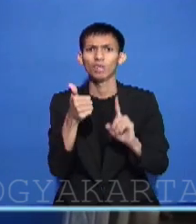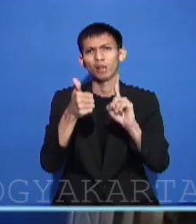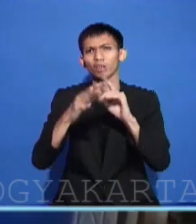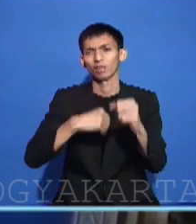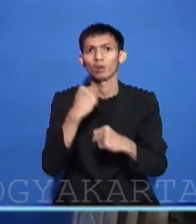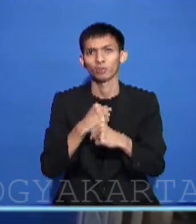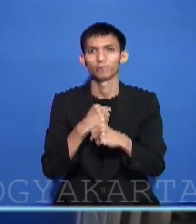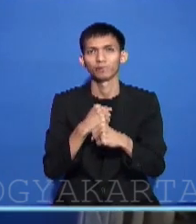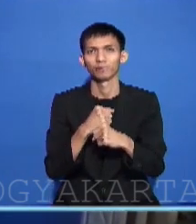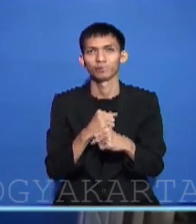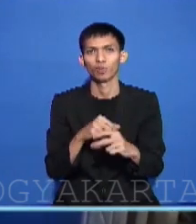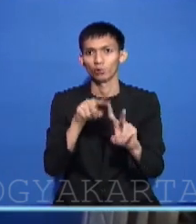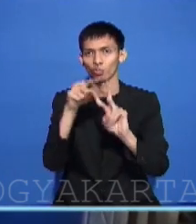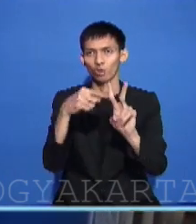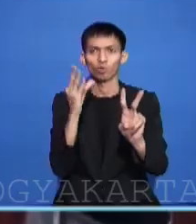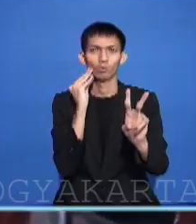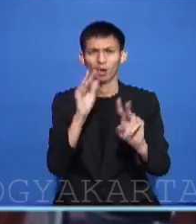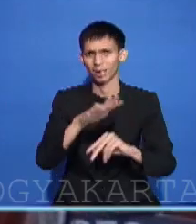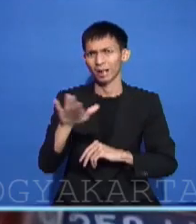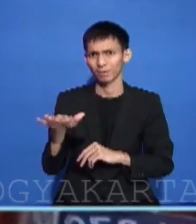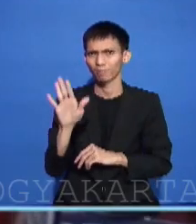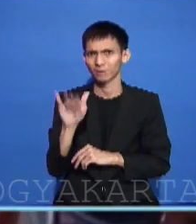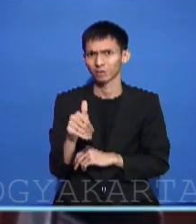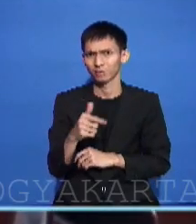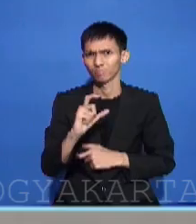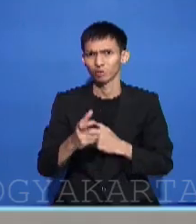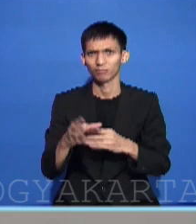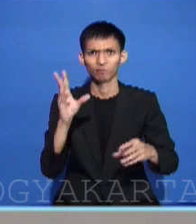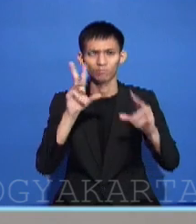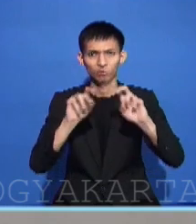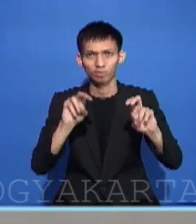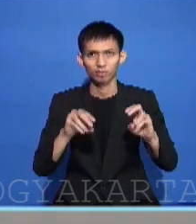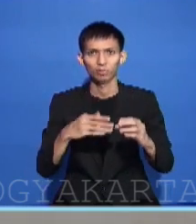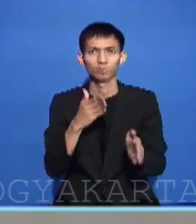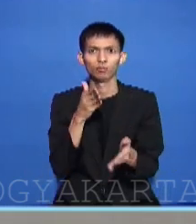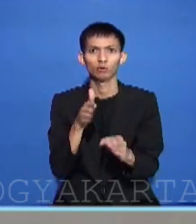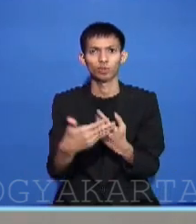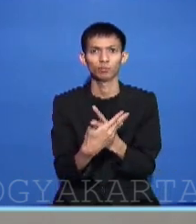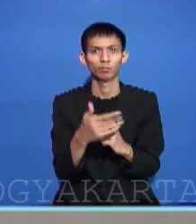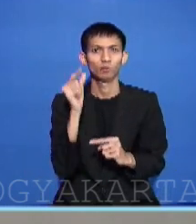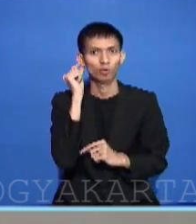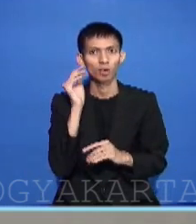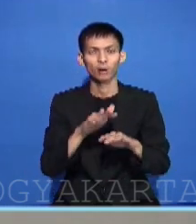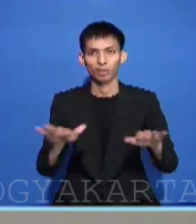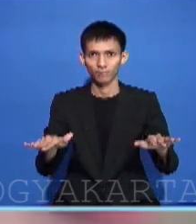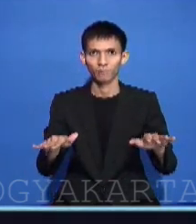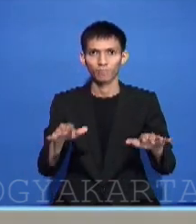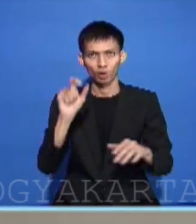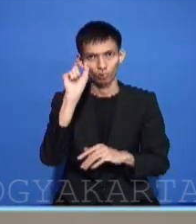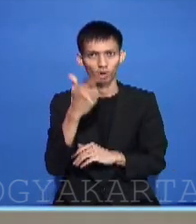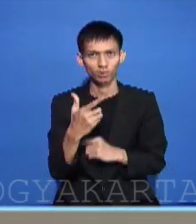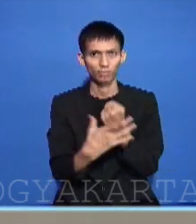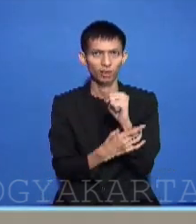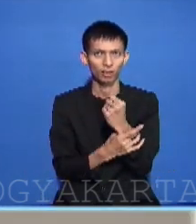yang berstatus anak di bawah umur saat ini masih menjalani pemeriksaan di Unit Perlindungan Perempuan dan Anak Satreskrim Polresta